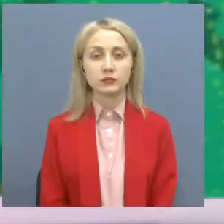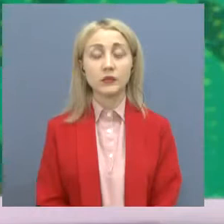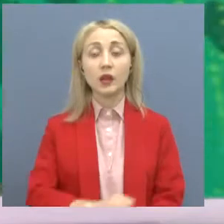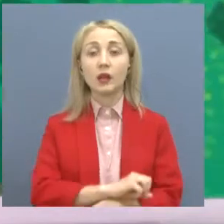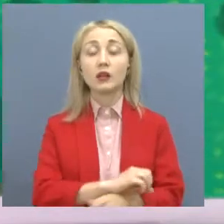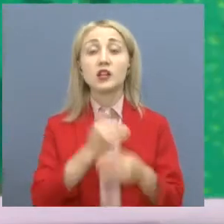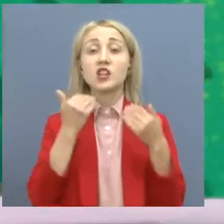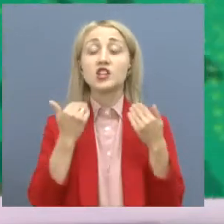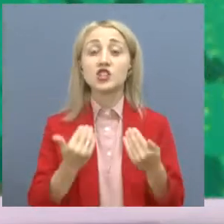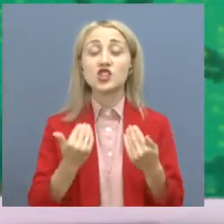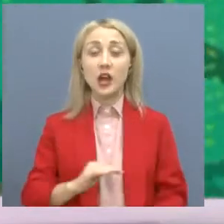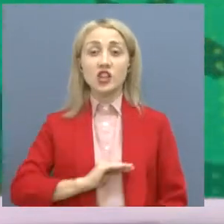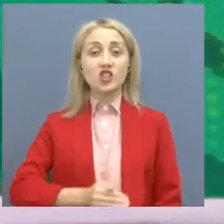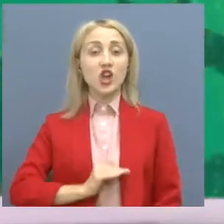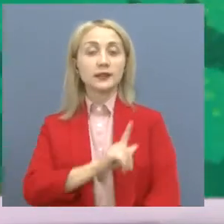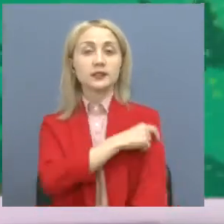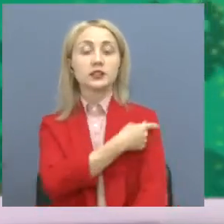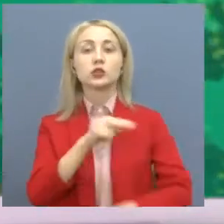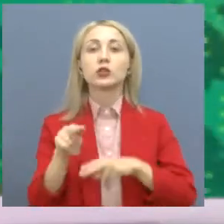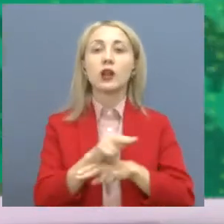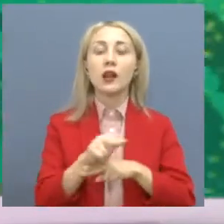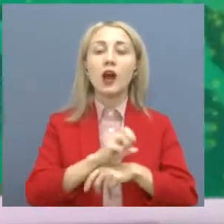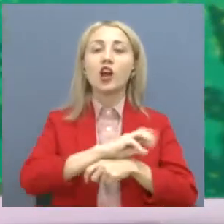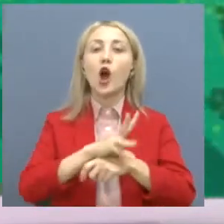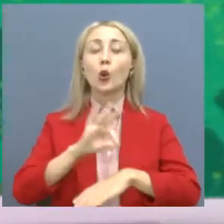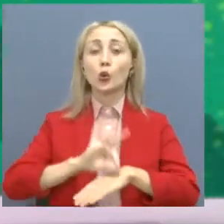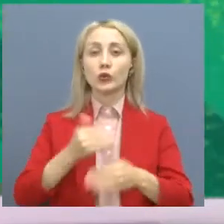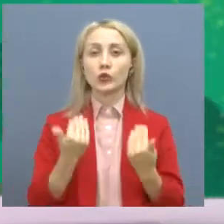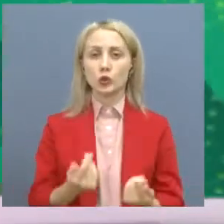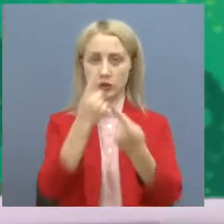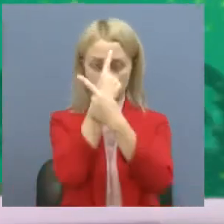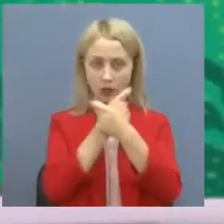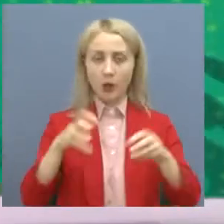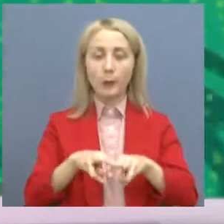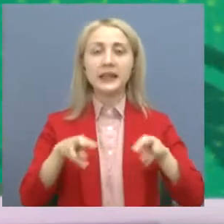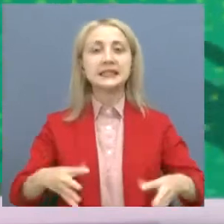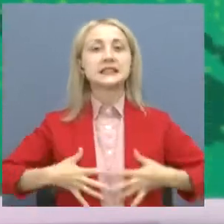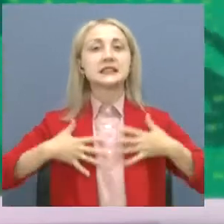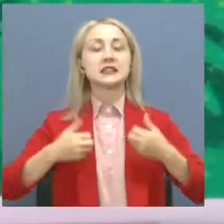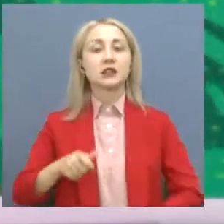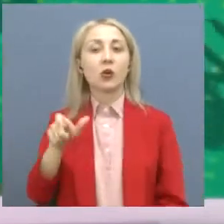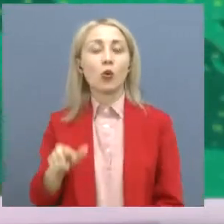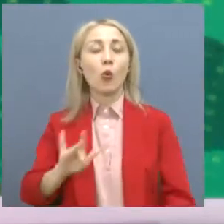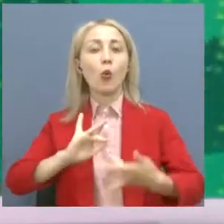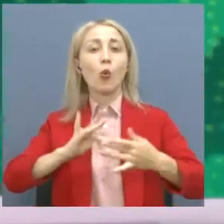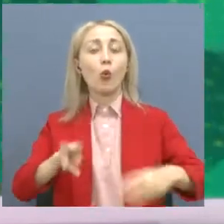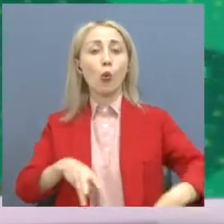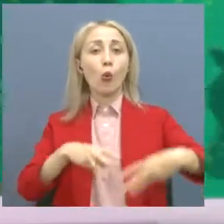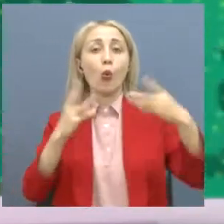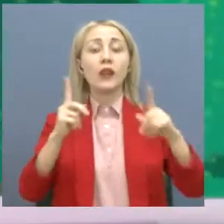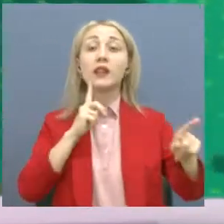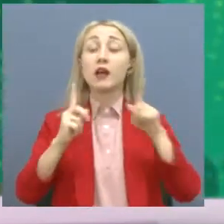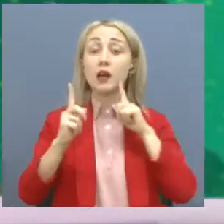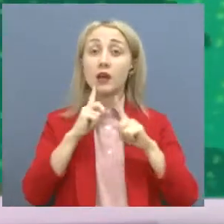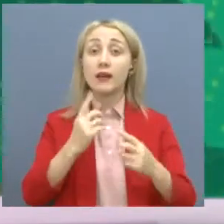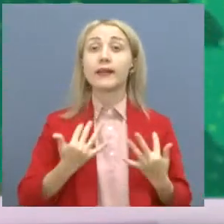Коронавирусты емдеу жұмыстарына жеке емханаларда тартылады. Бұл туралы денсаулық сақтау министрі онлайн-брифингте хабарлады. Талапқа сай ол